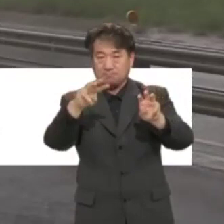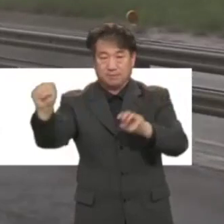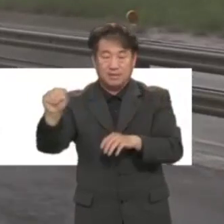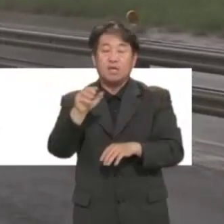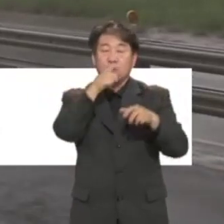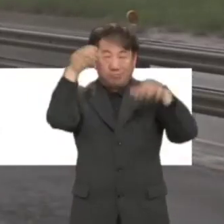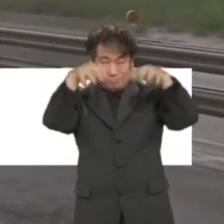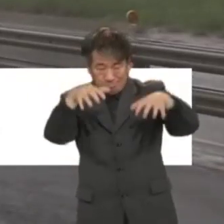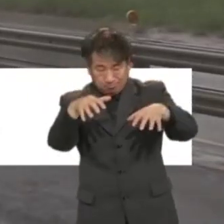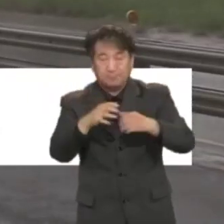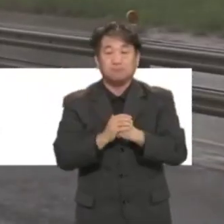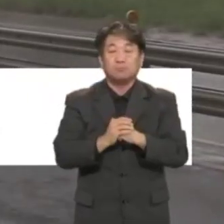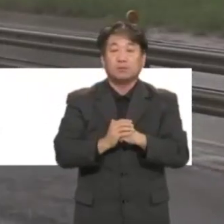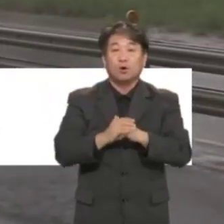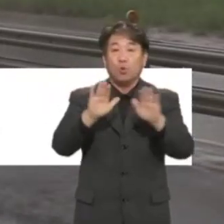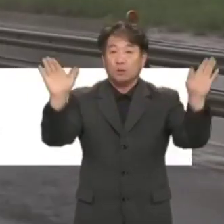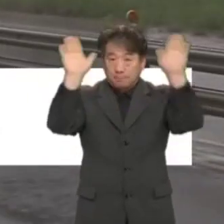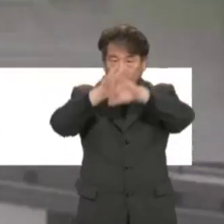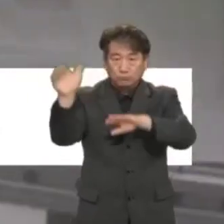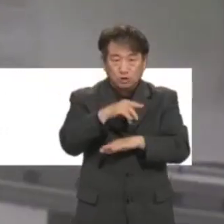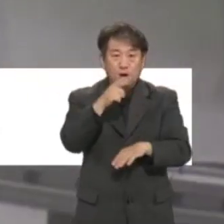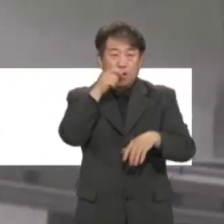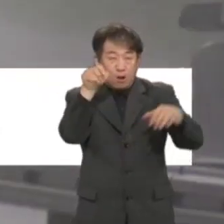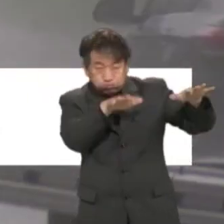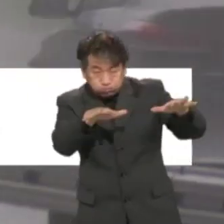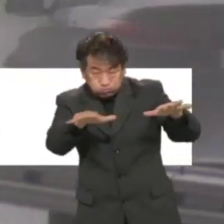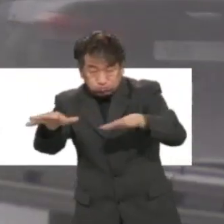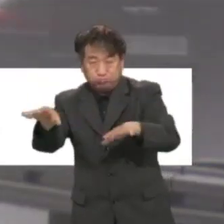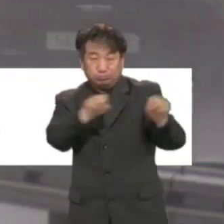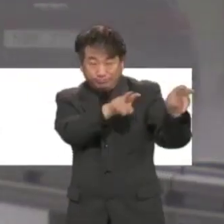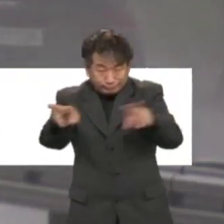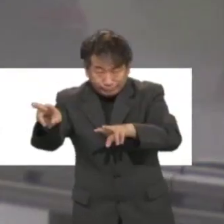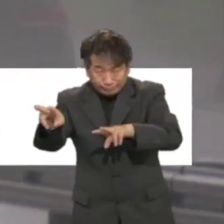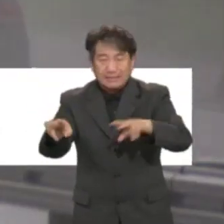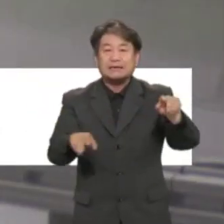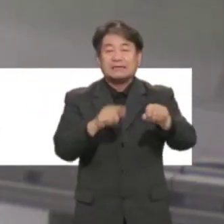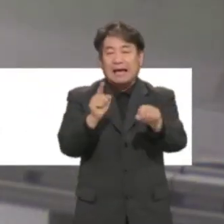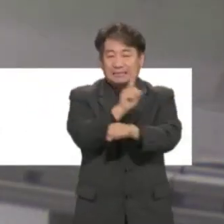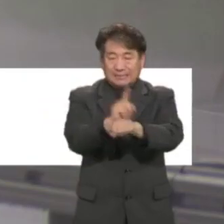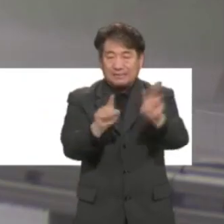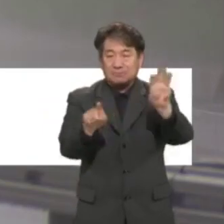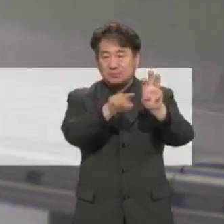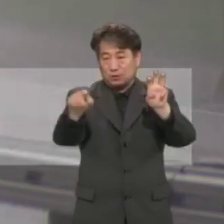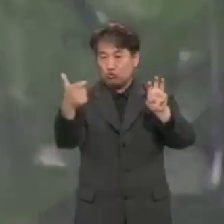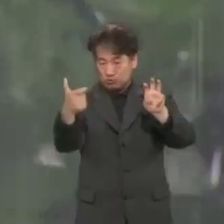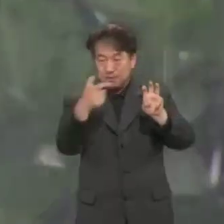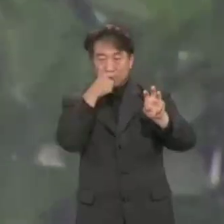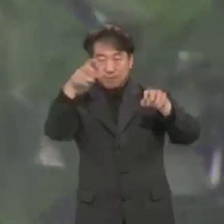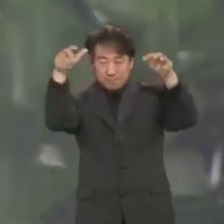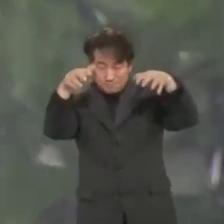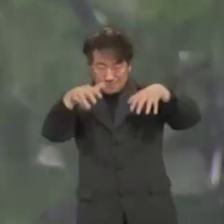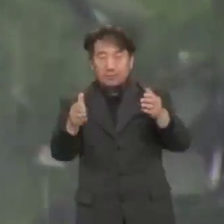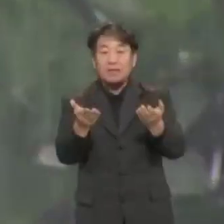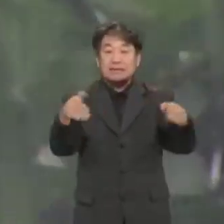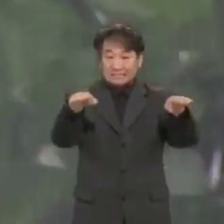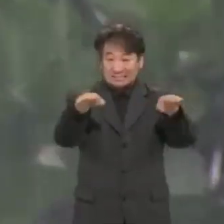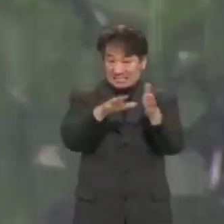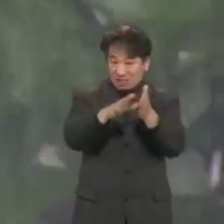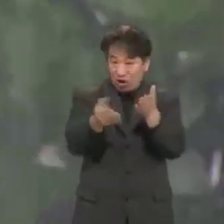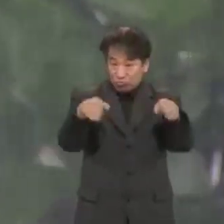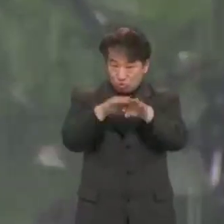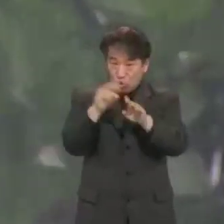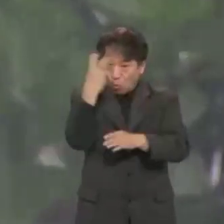더 오겠습니다 기상청은 오늘 밤부터 천둥번개를 동반한 시간당 30에서 60mm의 많은 비가 내릴 수 있겠다며 시설물